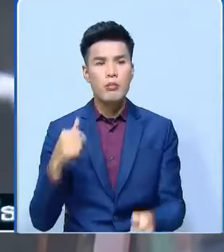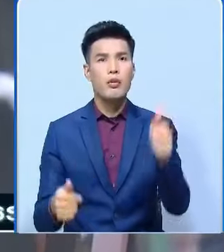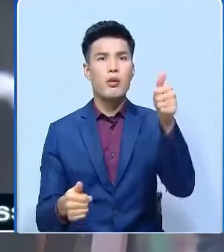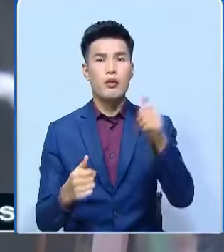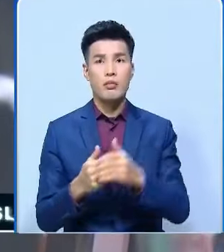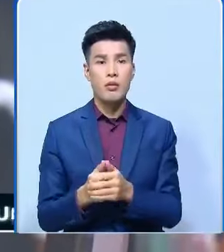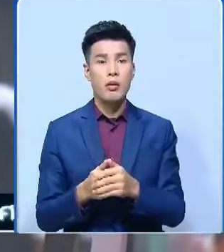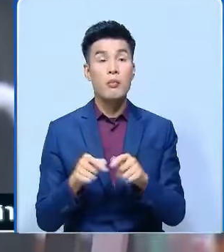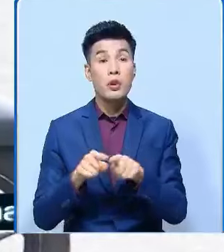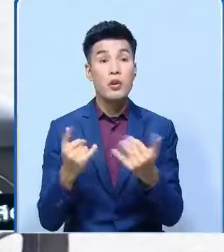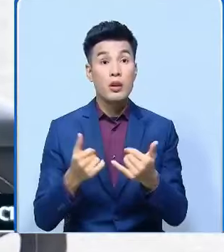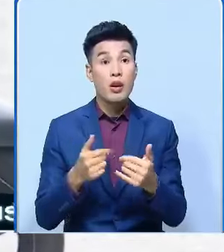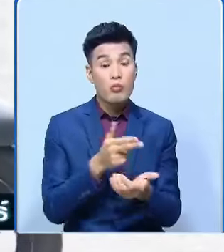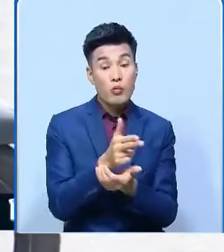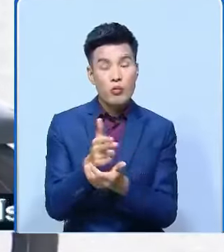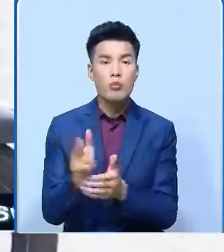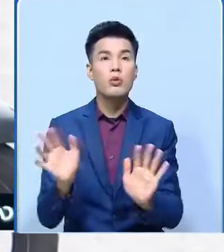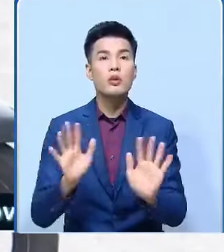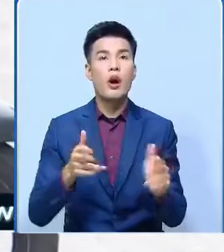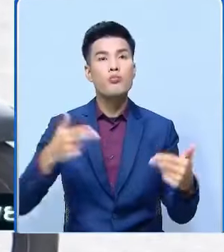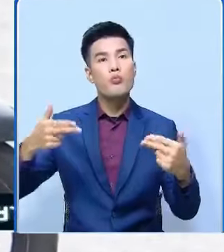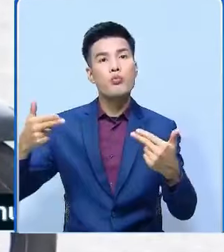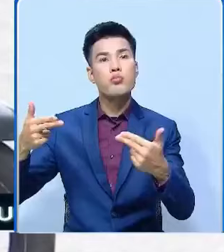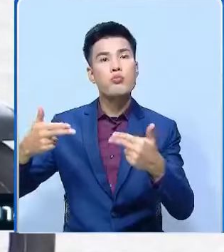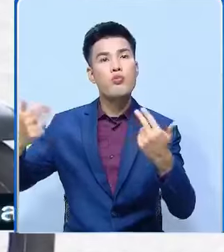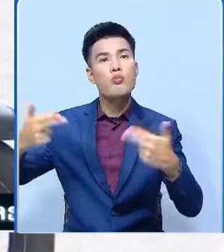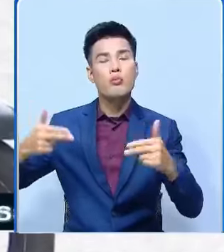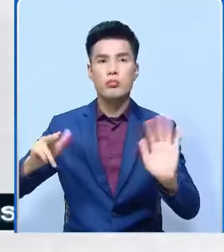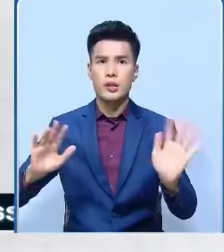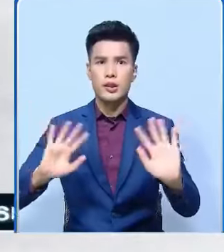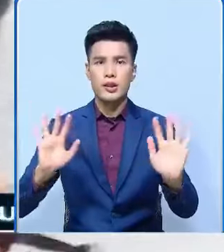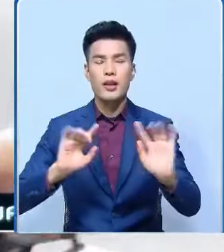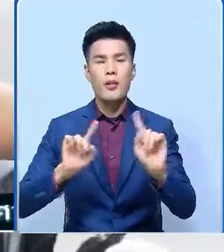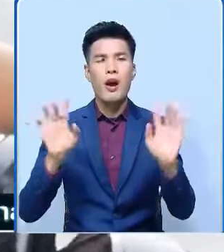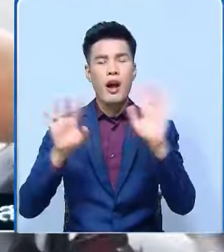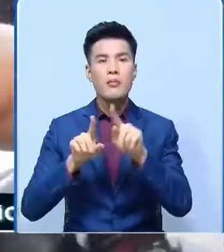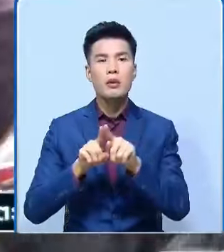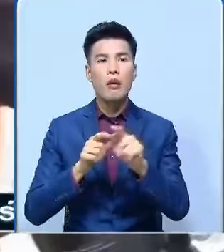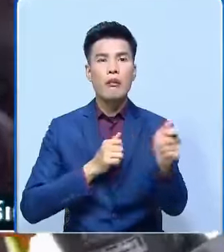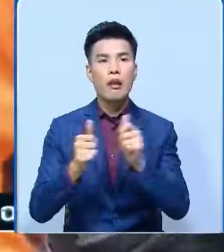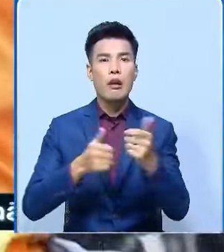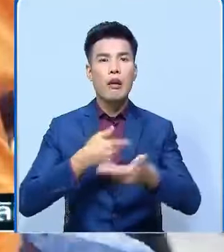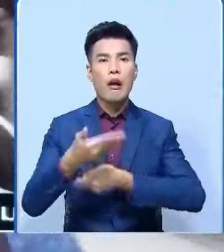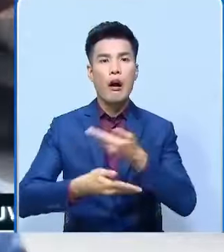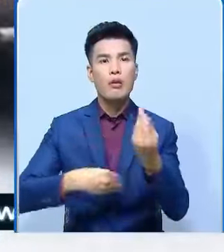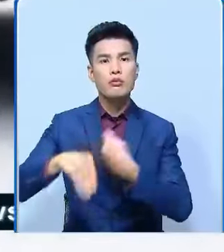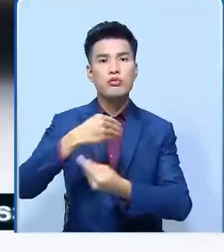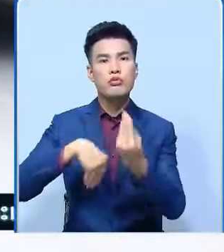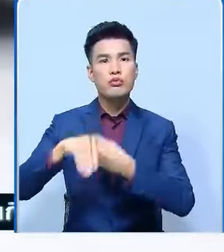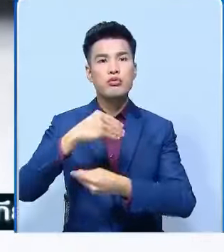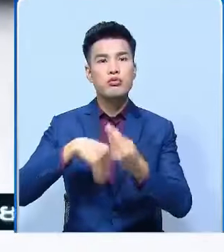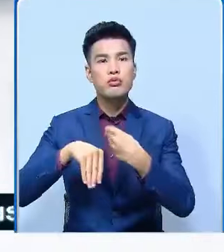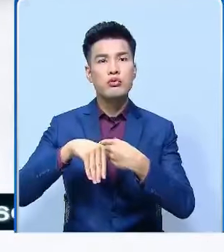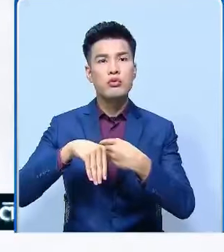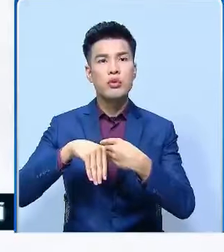แหละตอนนี้มันไม่ได้กลายเป็นอนานิคมแบบชนิดที่ว่าต้องถืออาวุธถือปงถือปืนอะไรไปลบราค่าฟันกันแล้วแต่มันเป็นอนานิคมทางเศรษฐกิจกล